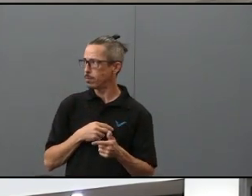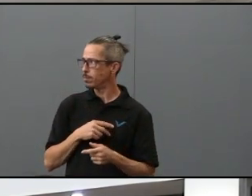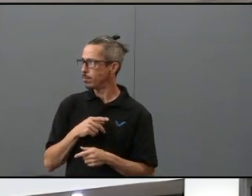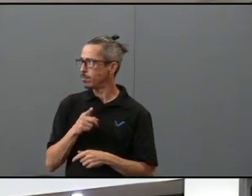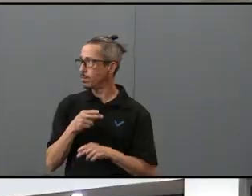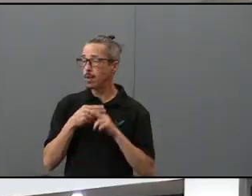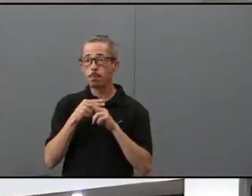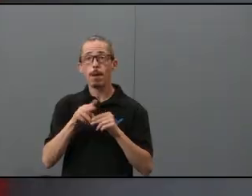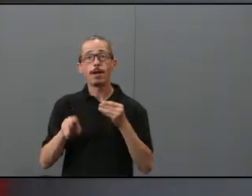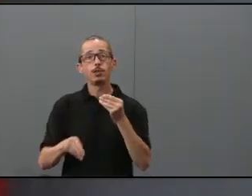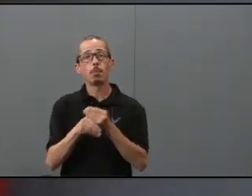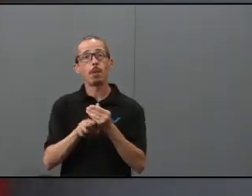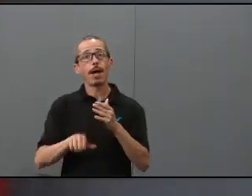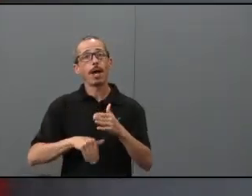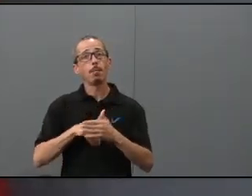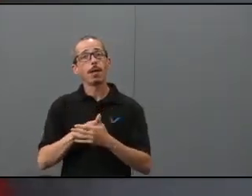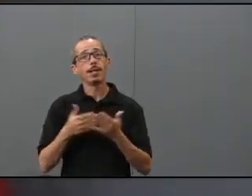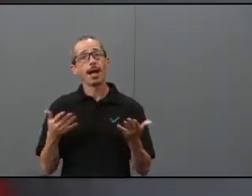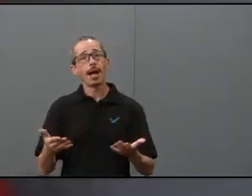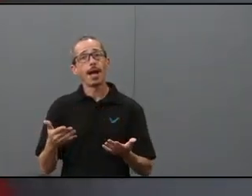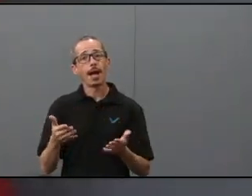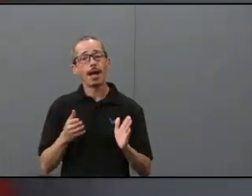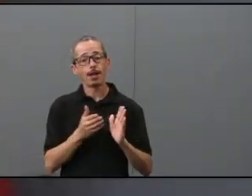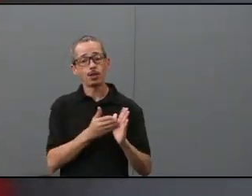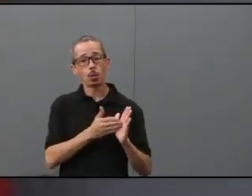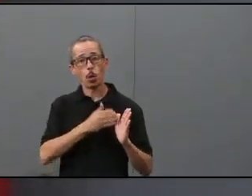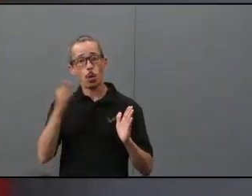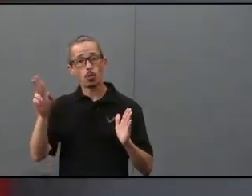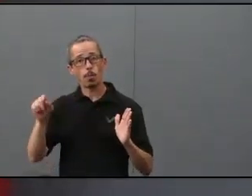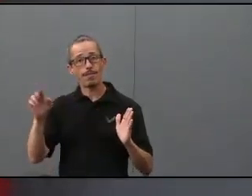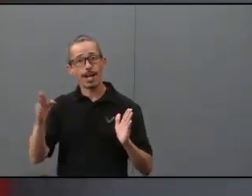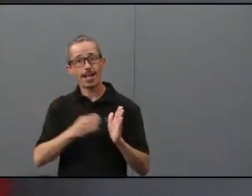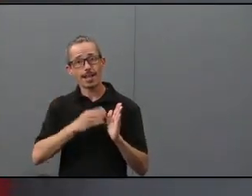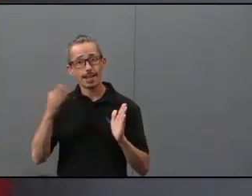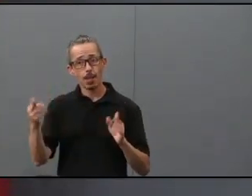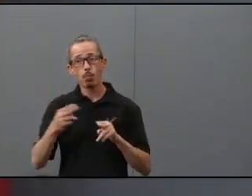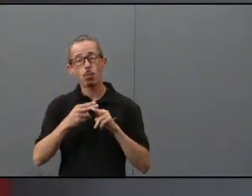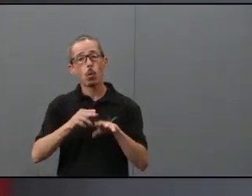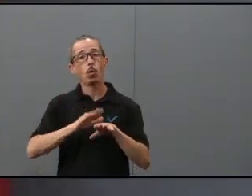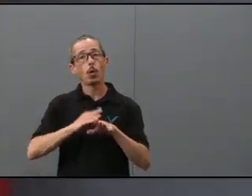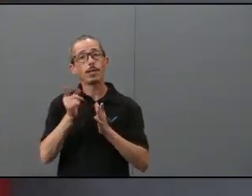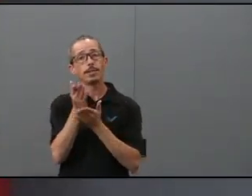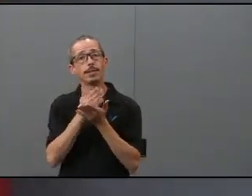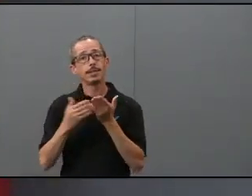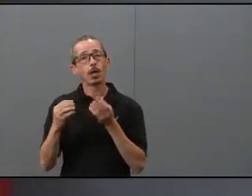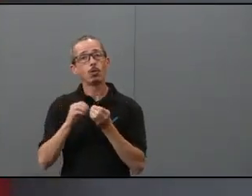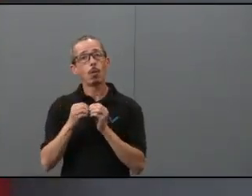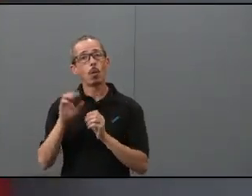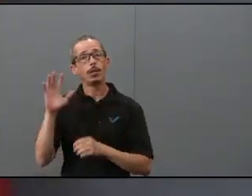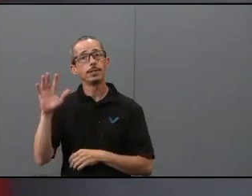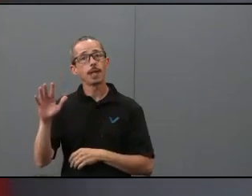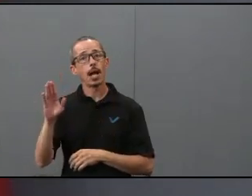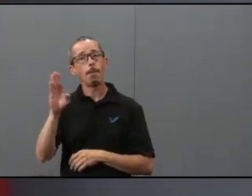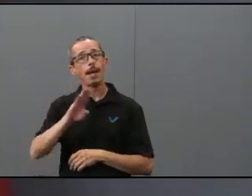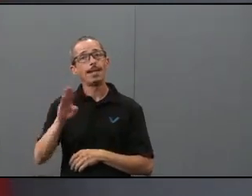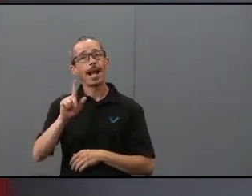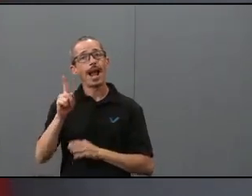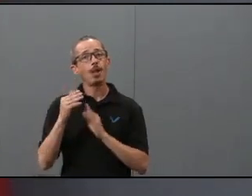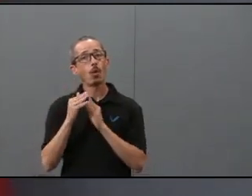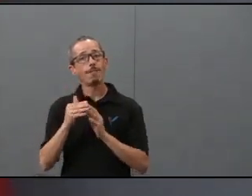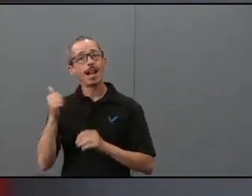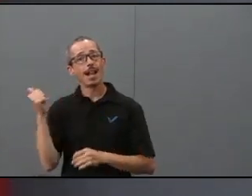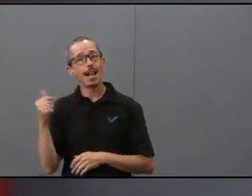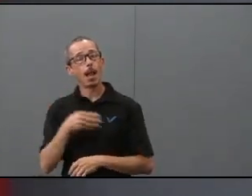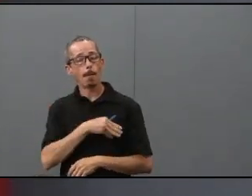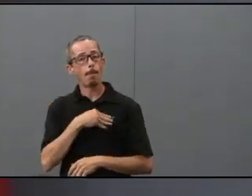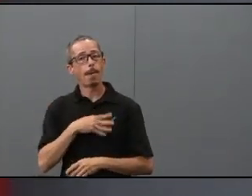au 18 novembre 2024 serait donc proposé appuyer et résolu de nommer le conseiller du district numéro 5 Bernard Landreville à titre